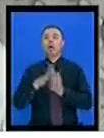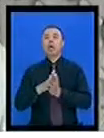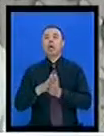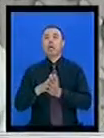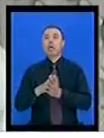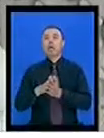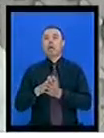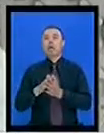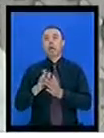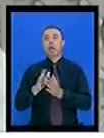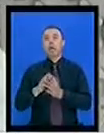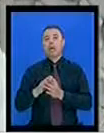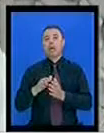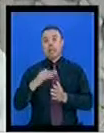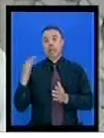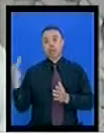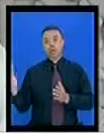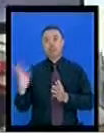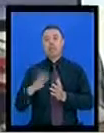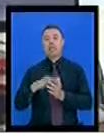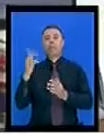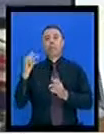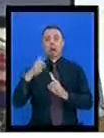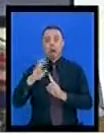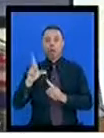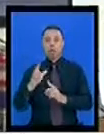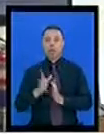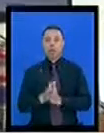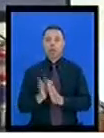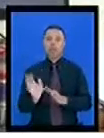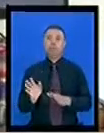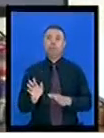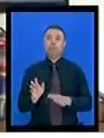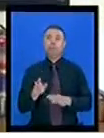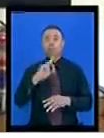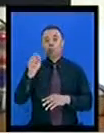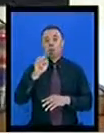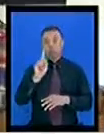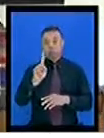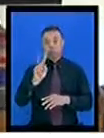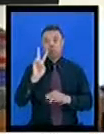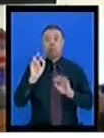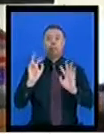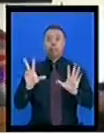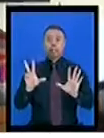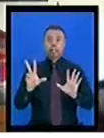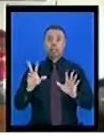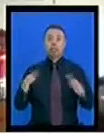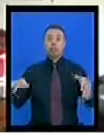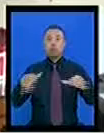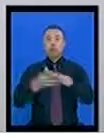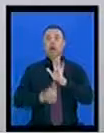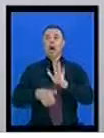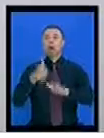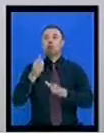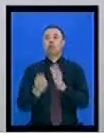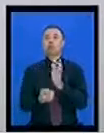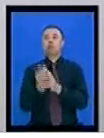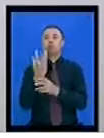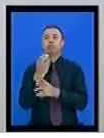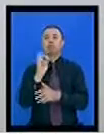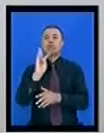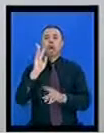daerah timur dan timur laut. Selama Januari 2018, Gunung Agung telah mengalami erupsi